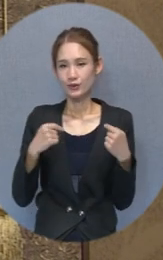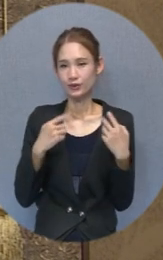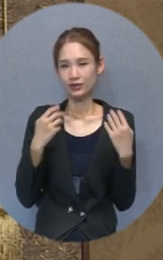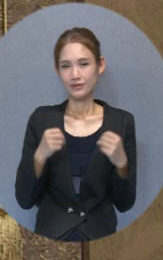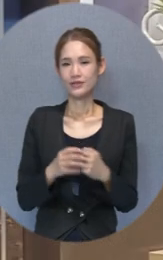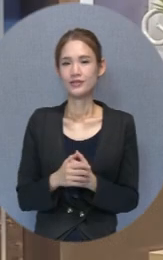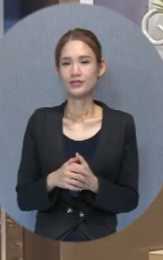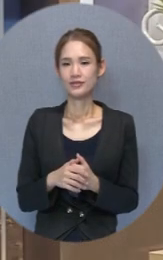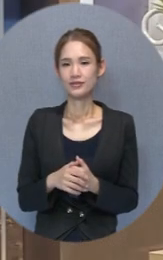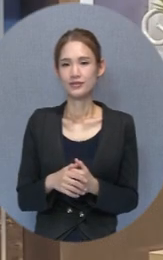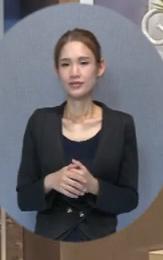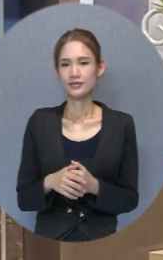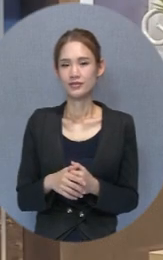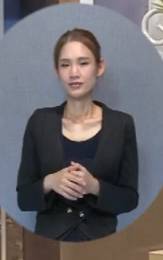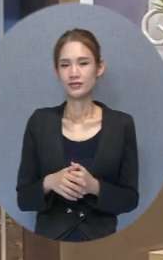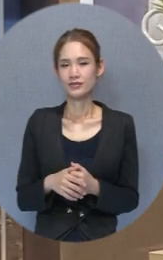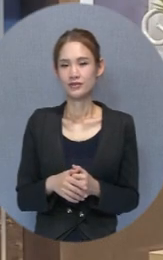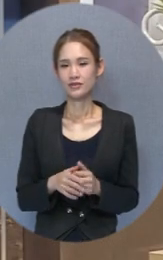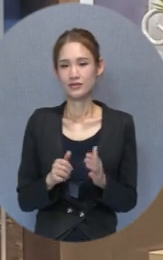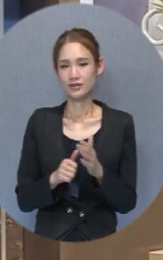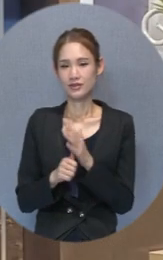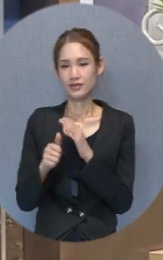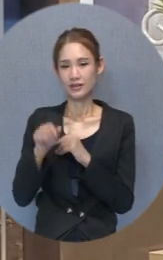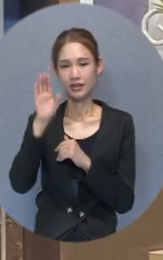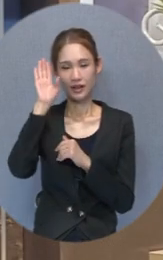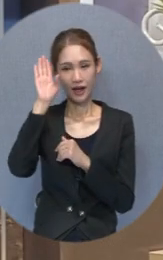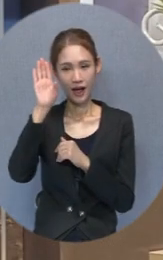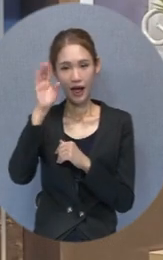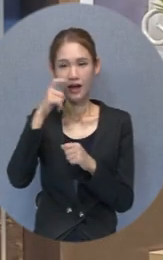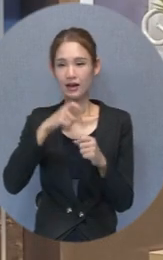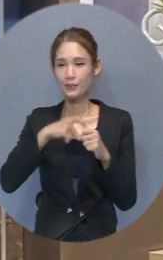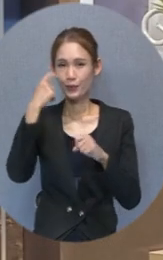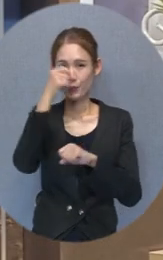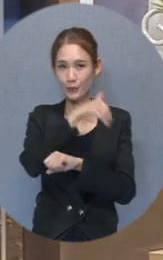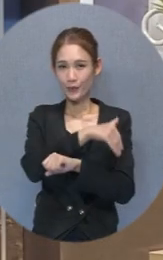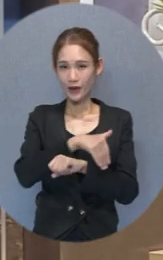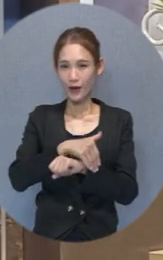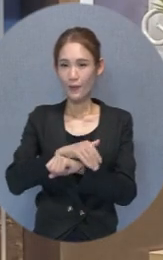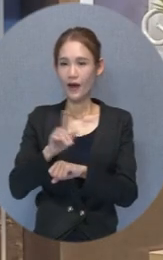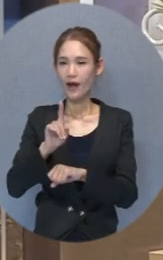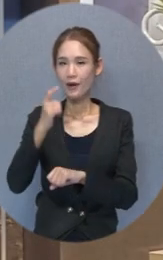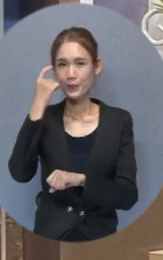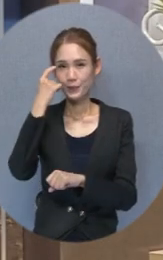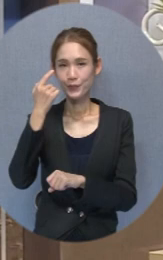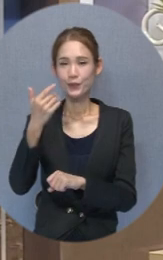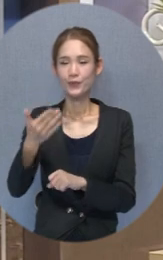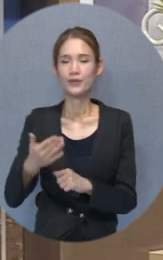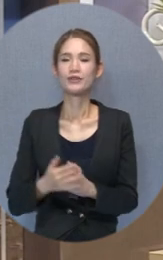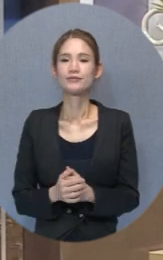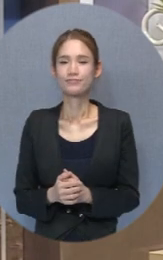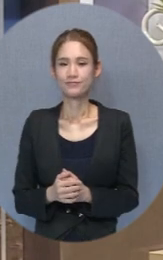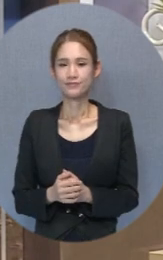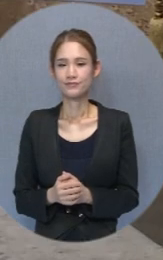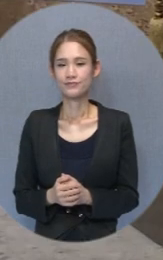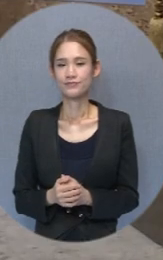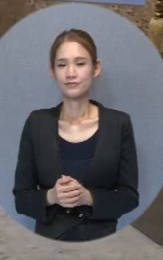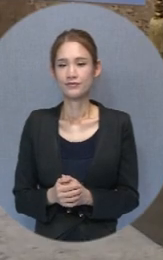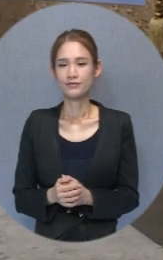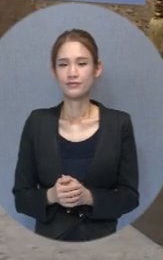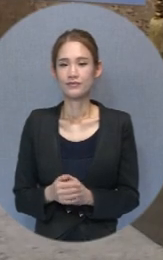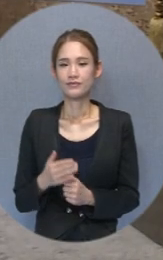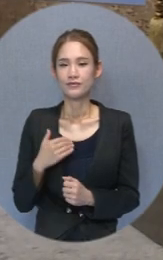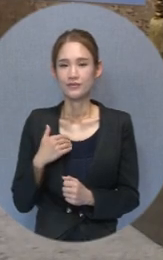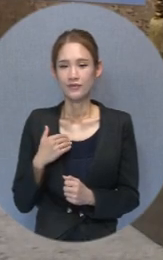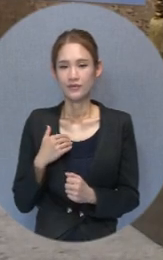많으시죠. 그럼 대표님께서는 앞으로는 좀 어떤 계획과 목표가 있으신지 궁금합니다. 저는